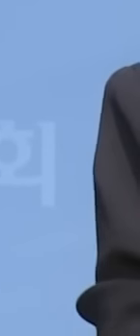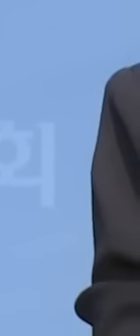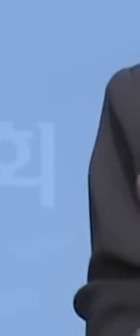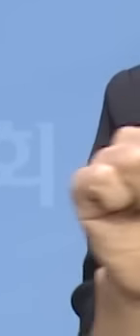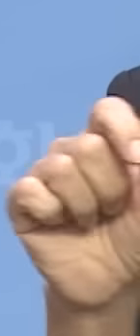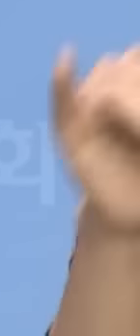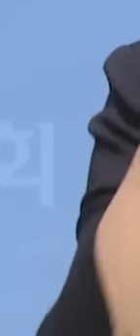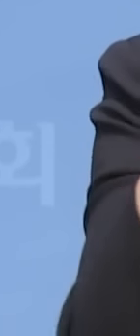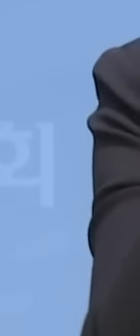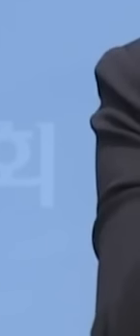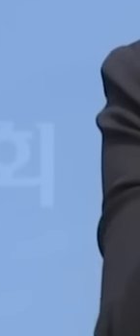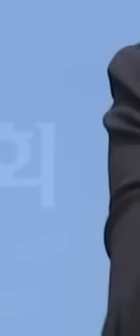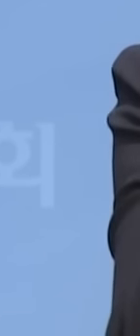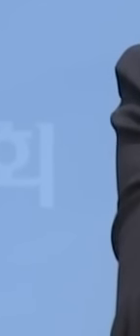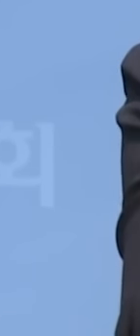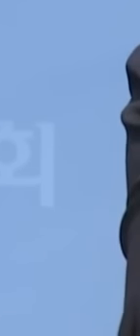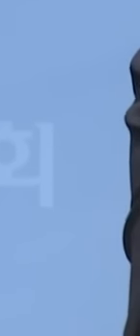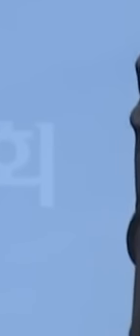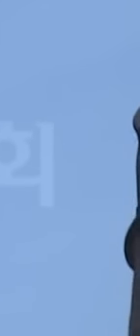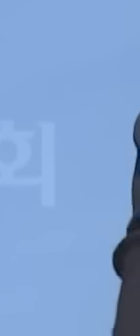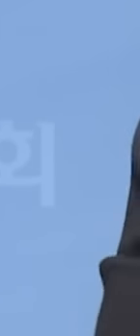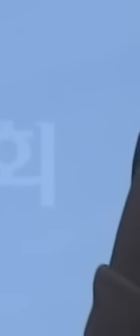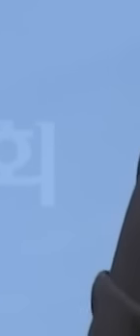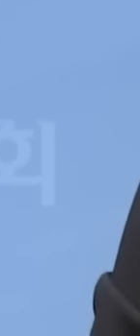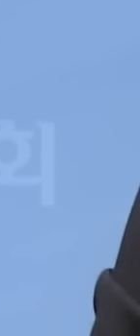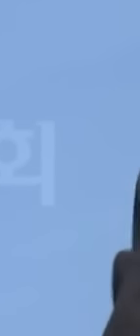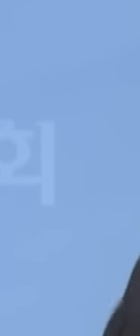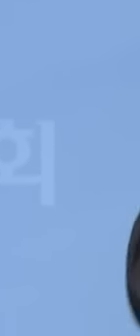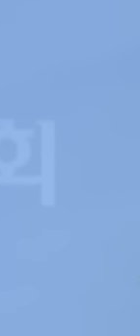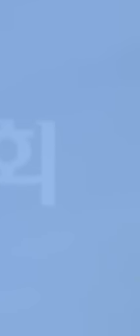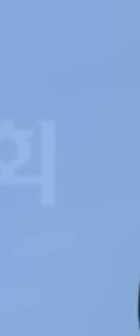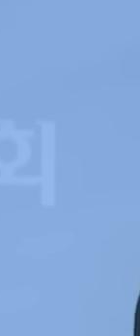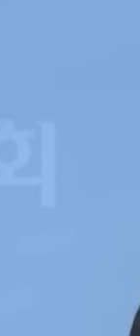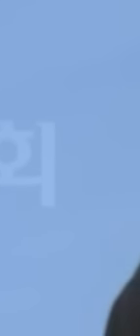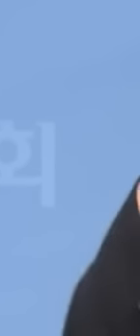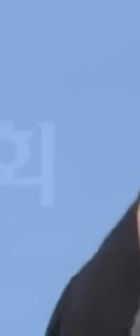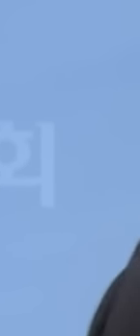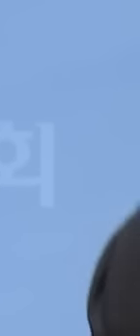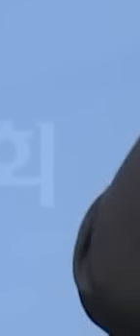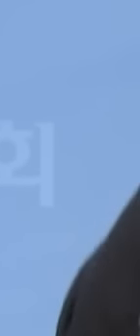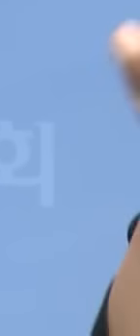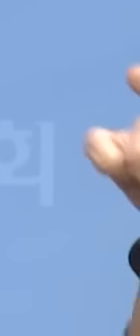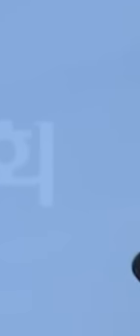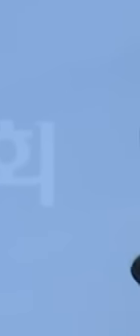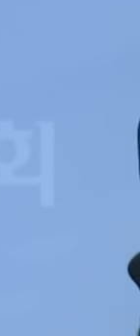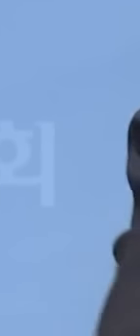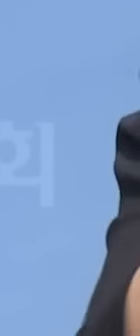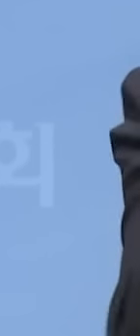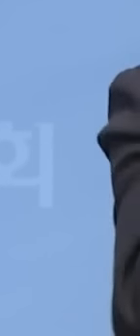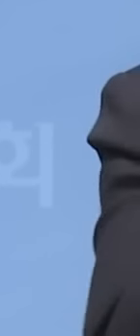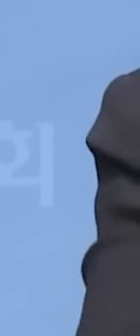수사를 믿고 지켜보자는 말로 국민을 허탈하게 했습니다.